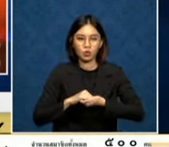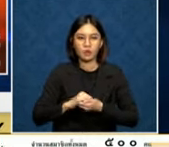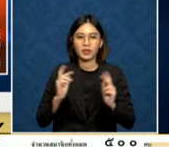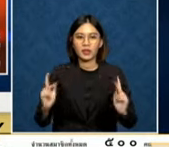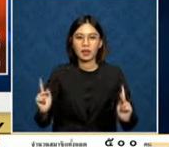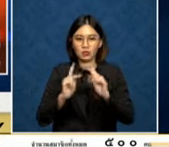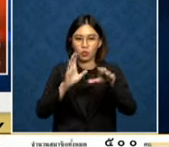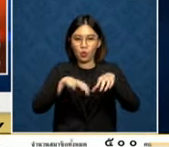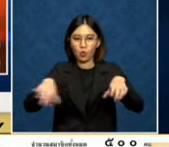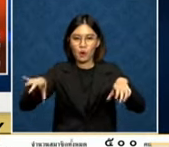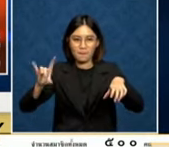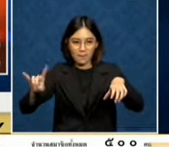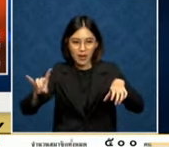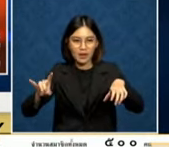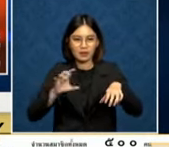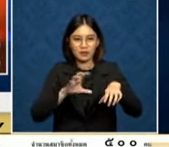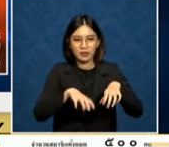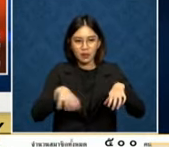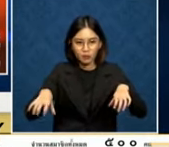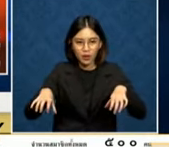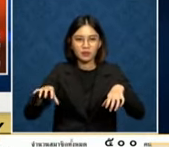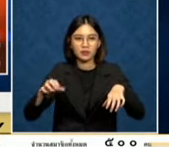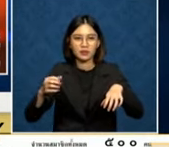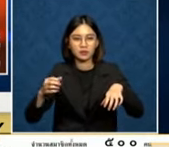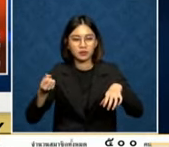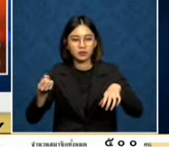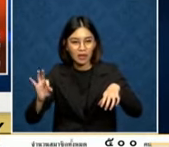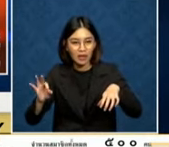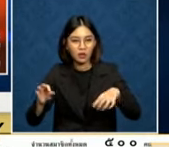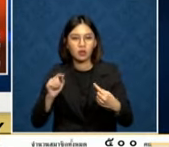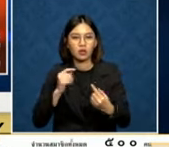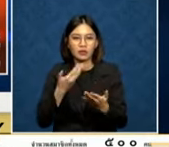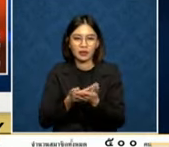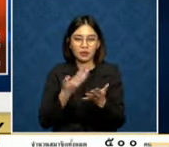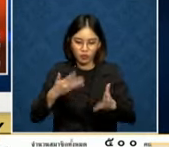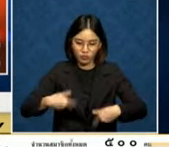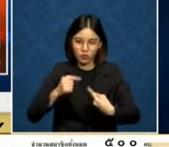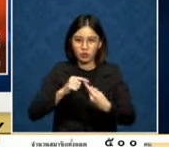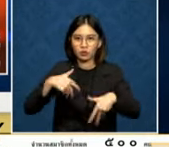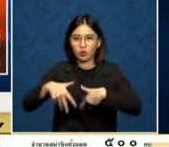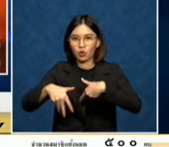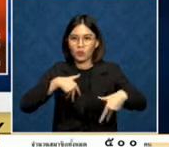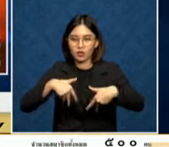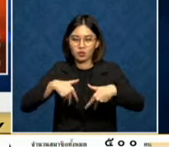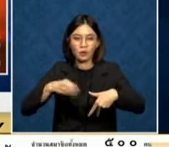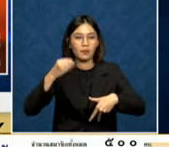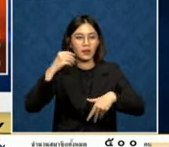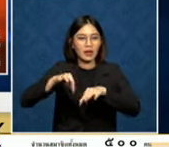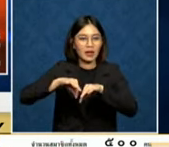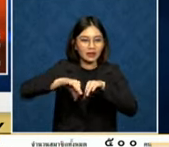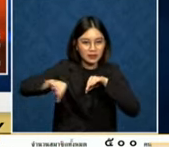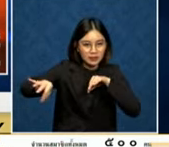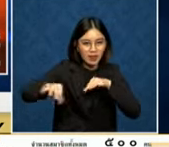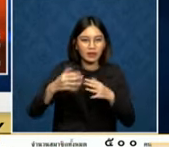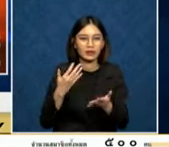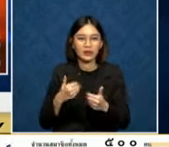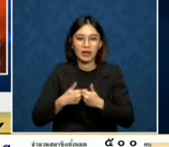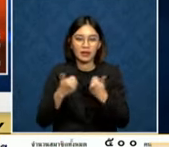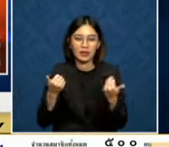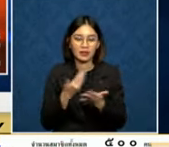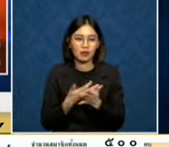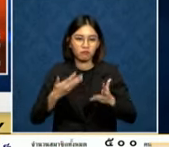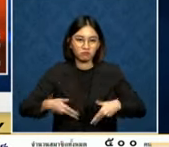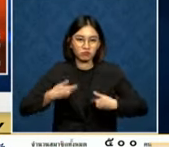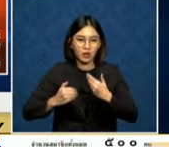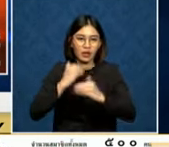กระทรวง19หน่วยงานและ 3รัฐวิสาหกิจค่ะเพื่อสร้างรายได้ให้กับประชาชนนะคะในพื้นที่ห่างไกลและขยายรายได้จากการท่องเที่ยวของ